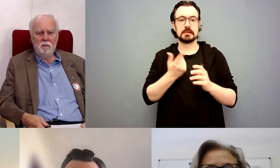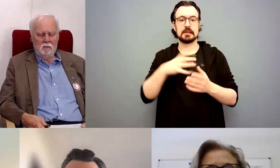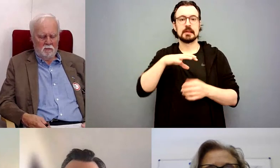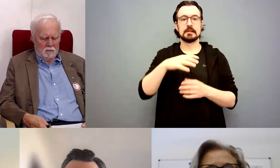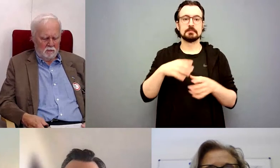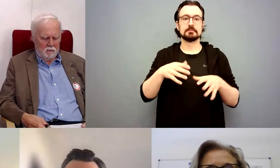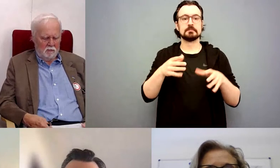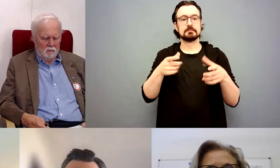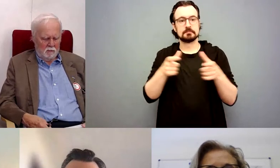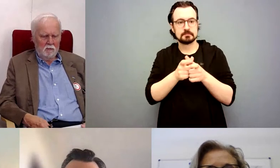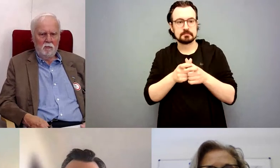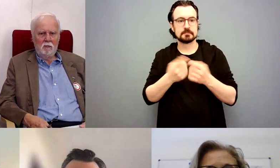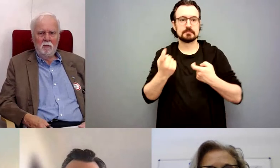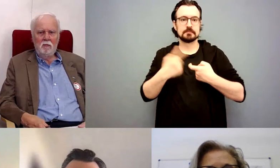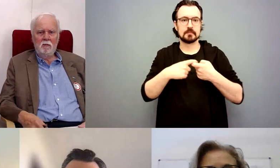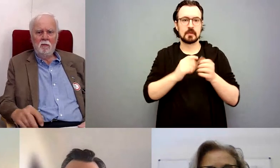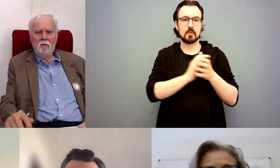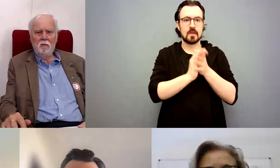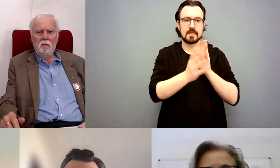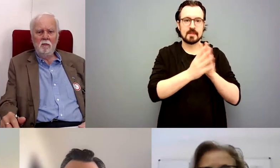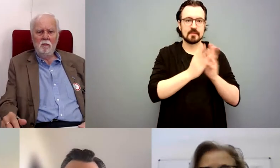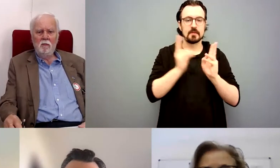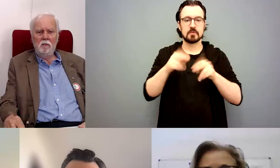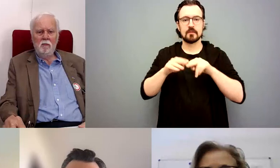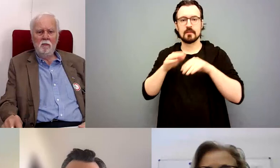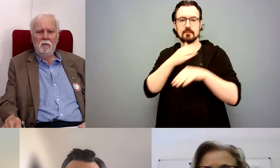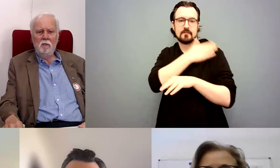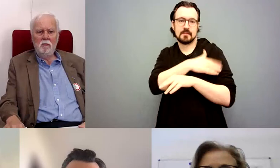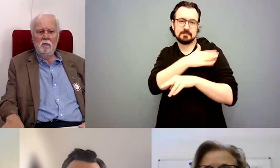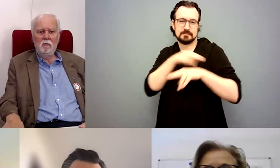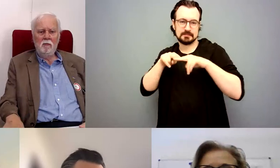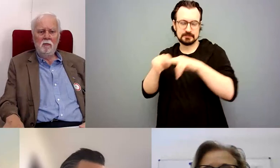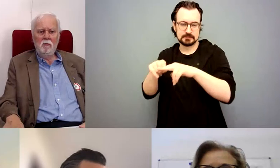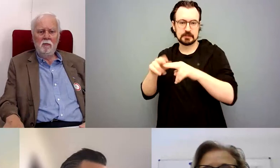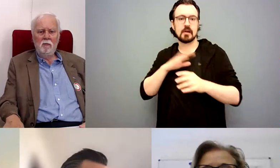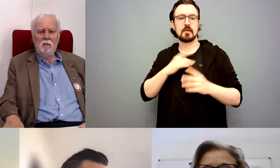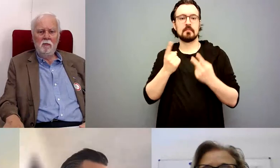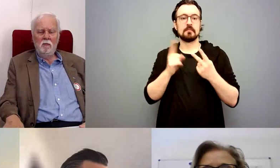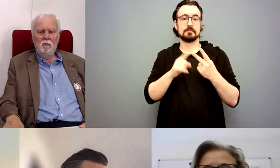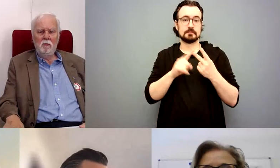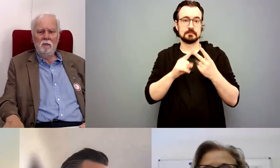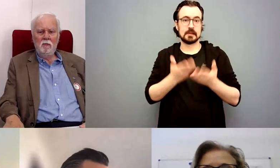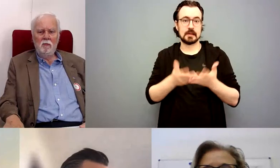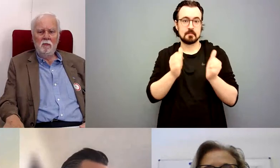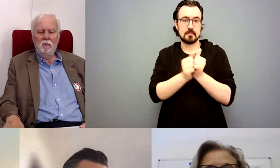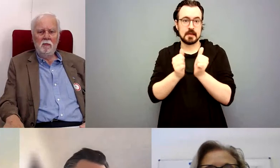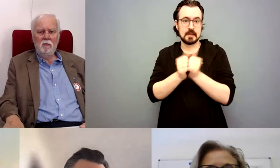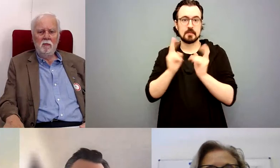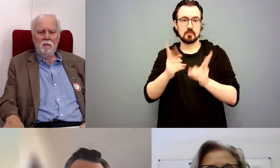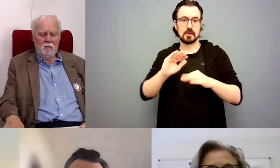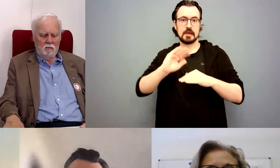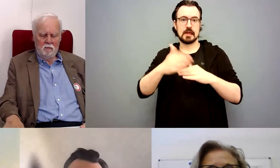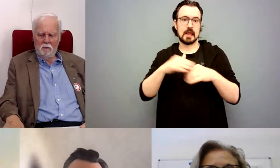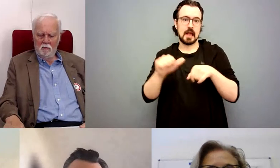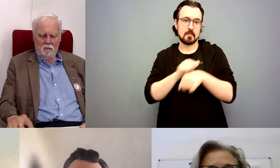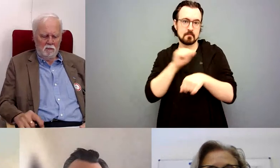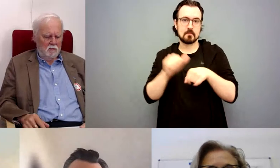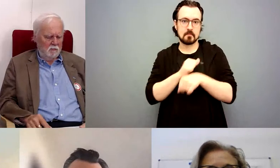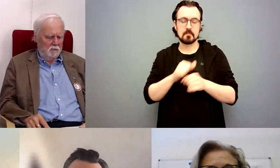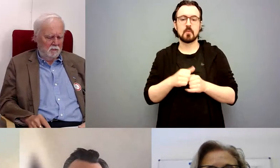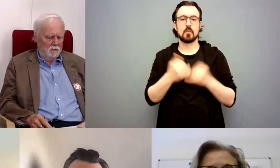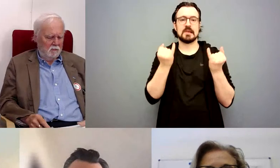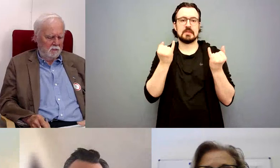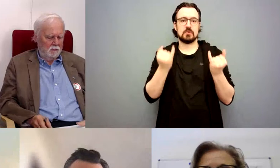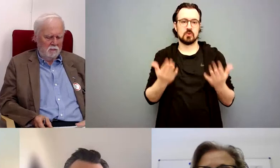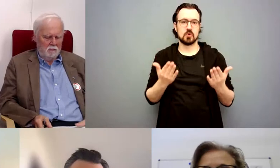kring kollektivtrafik och färdtjänst. Vi har haft ett kring hjälpmedel och rehab. Och idag